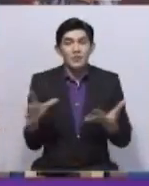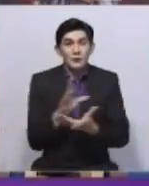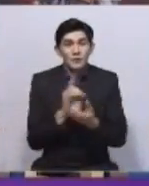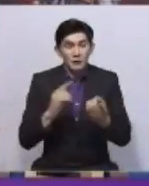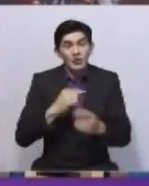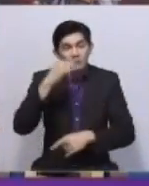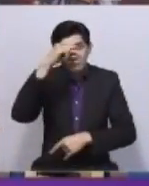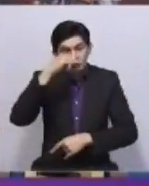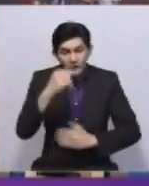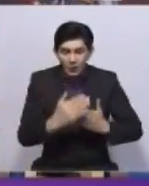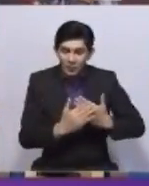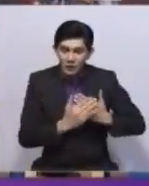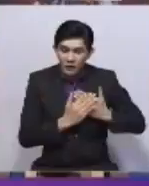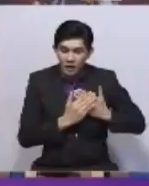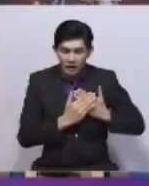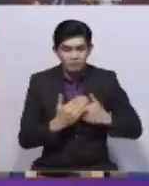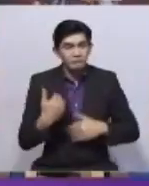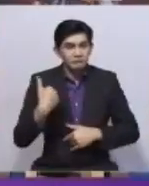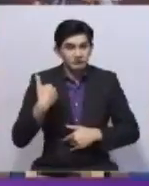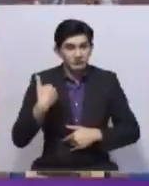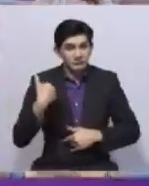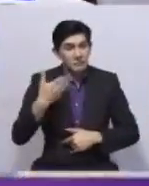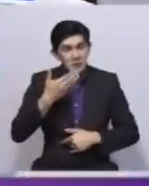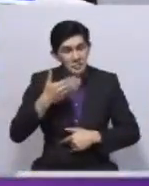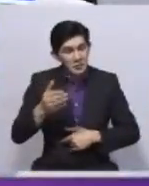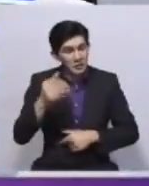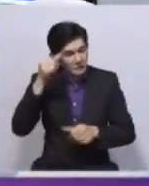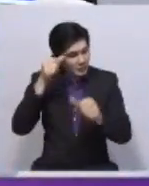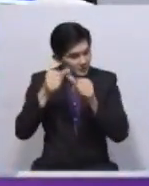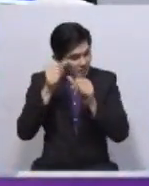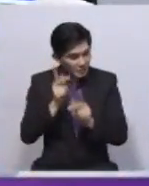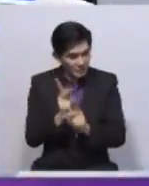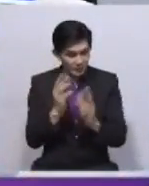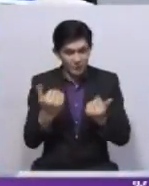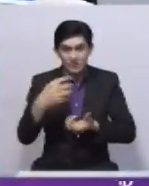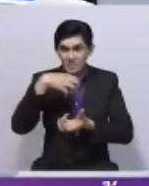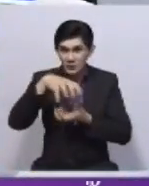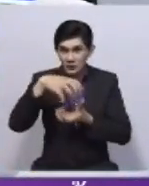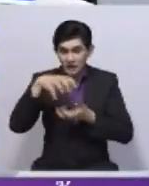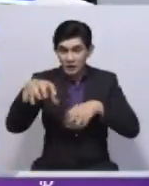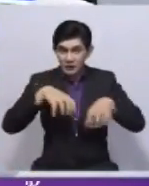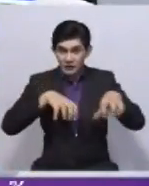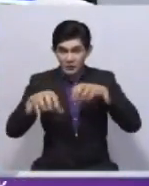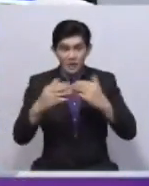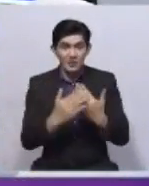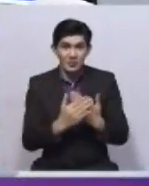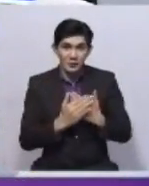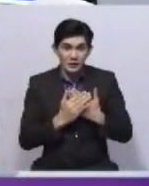รดกของความเป็นไทยที่ต้องอนุรักษ์ไว้ให้นานเท่านานครับและนี่คือบรรยากาศที่การจัดงานอุ่นไอรัก